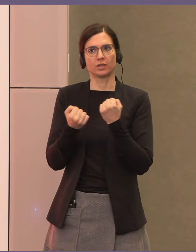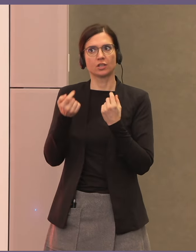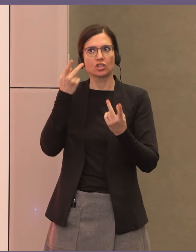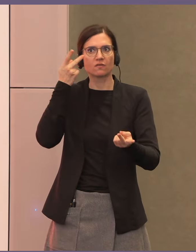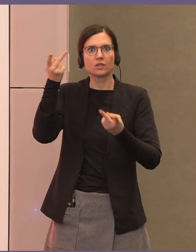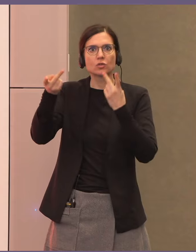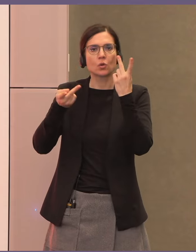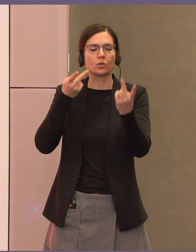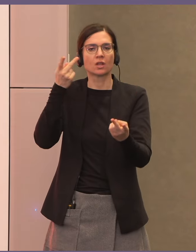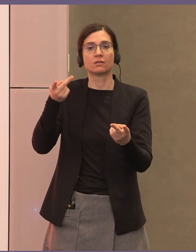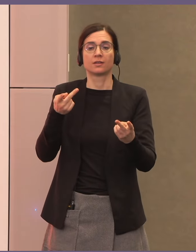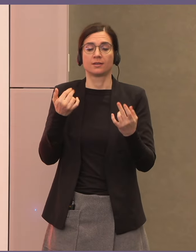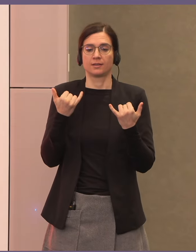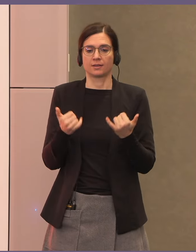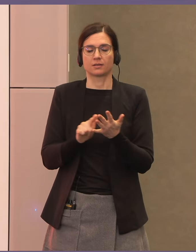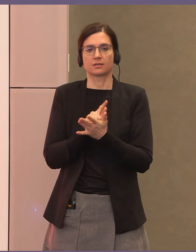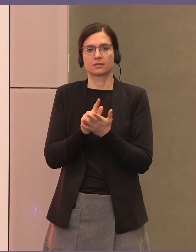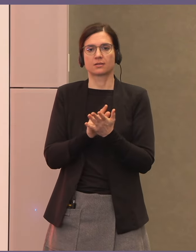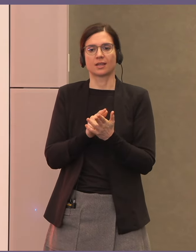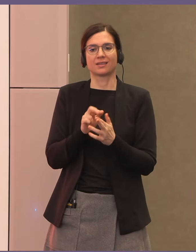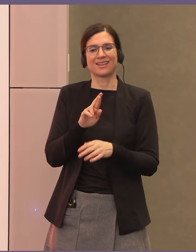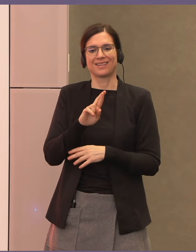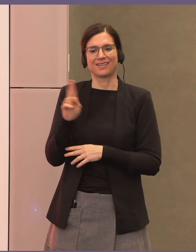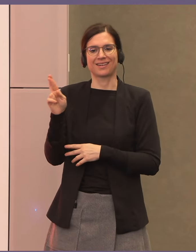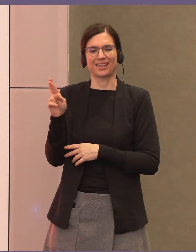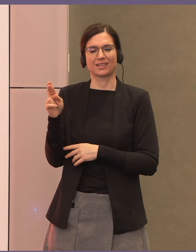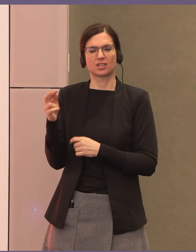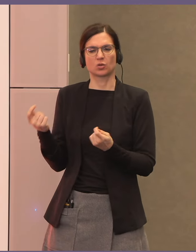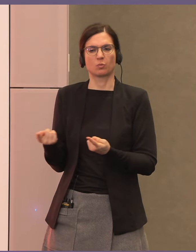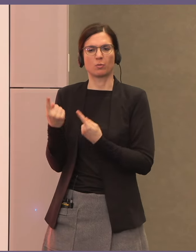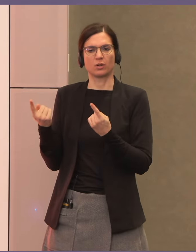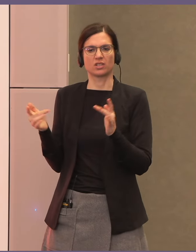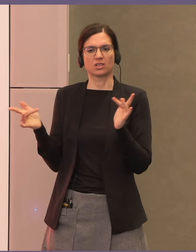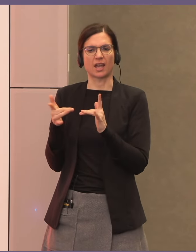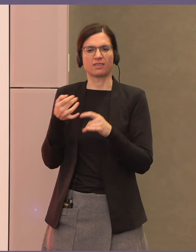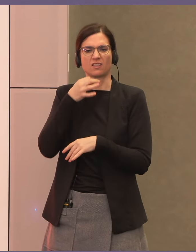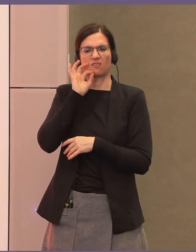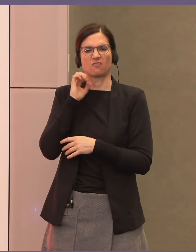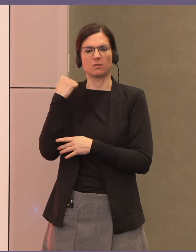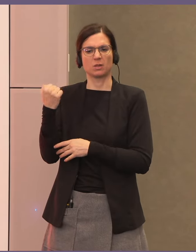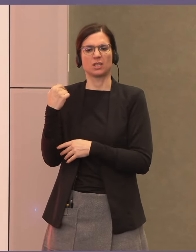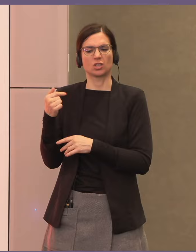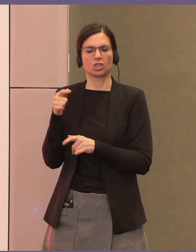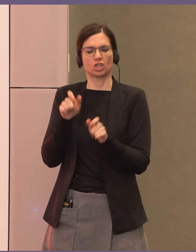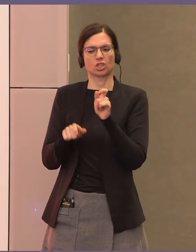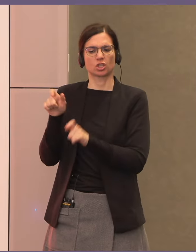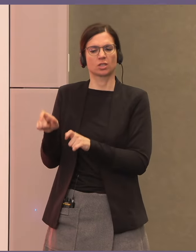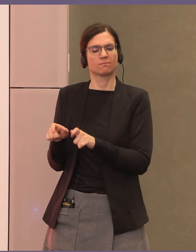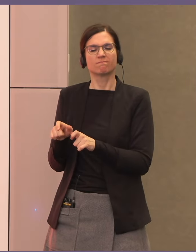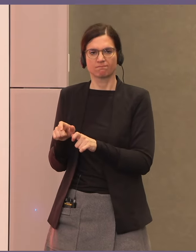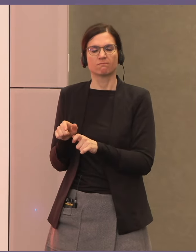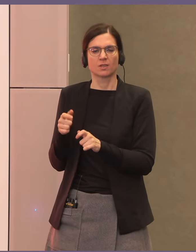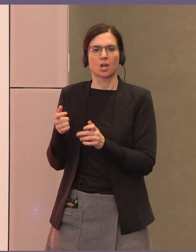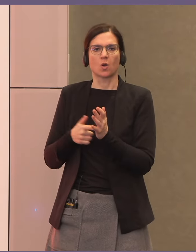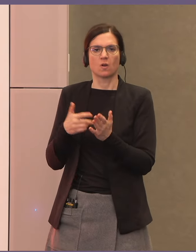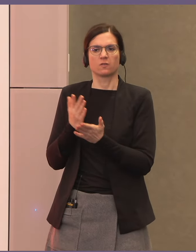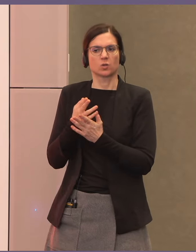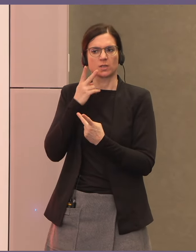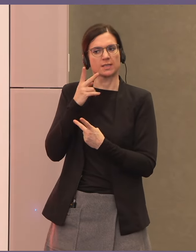Visionen werden aktuell von rechtspopulistischen und antifeministischen Akteuren heftig angegriffen.